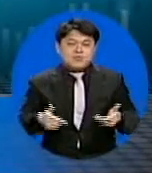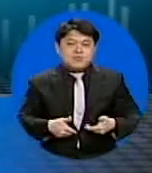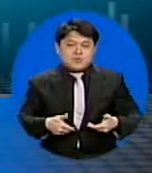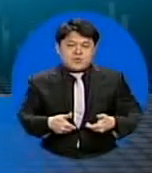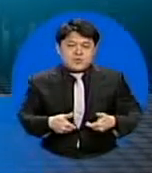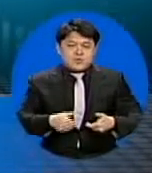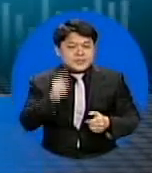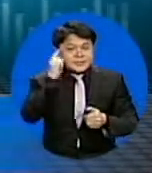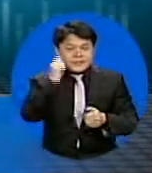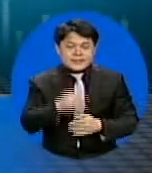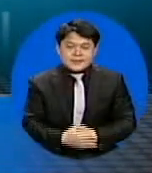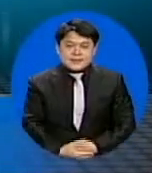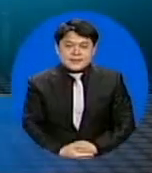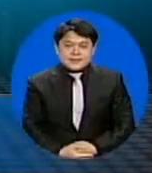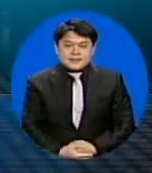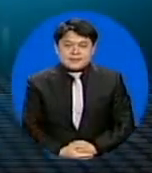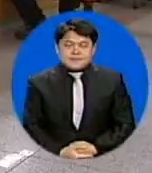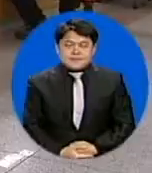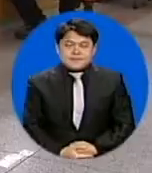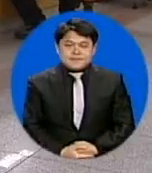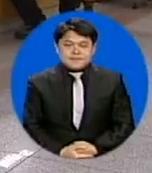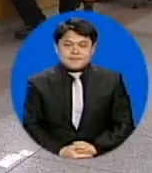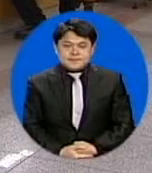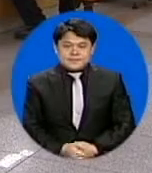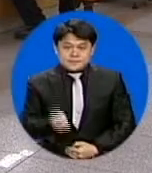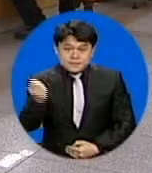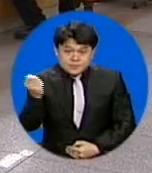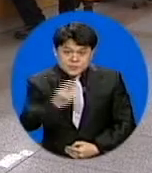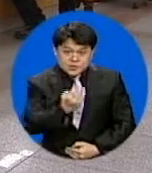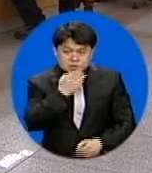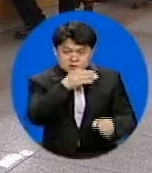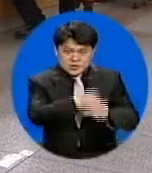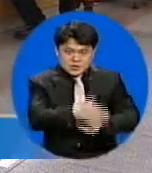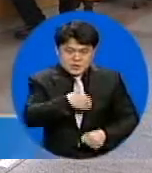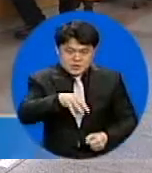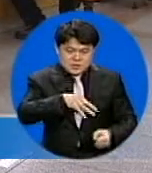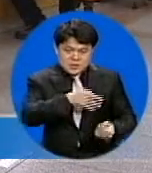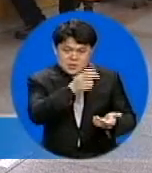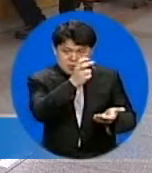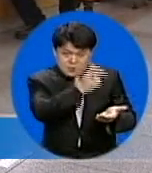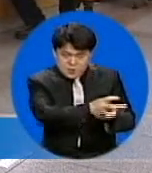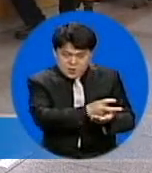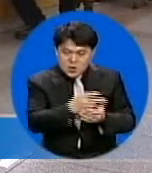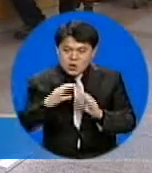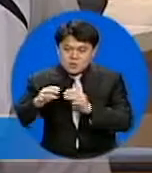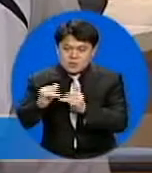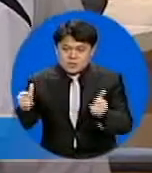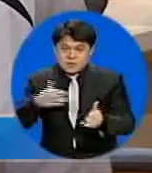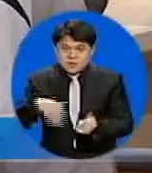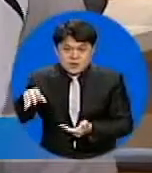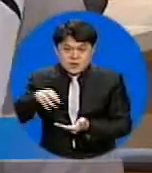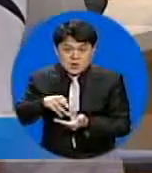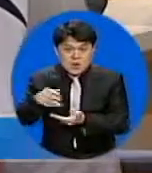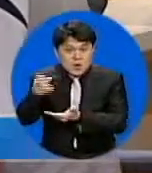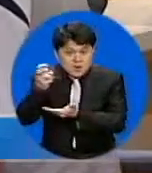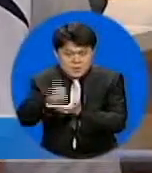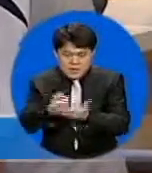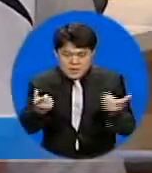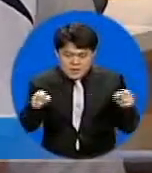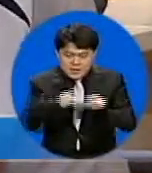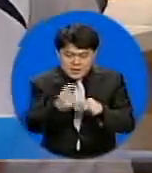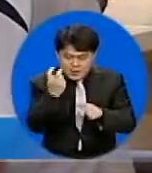본래의 취지를 달성할 수 있을 것 같습니다. 더욱이 서울형 기초보장제도와 국민기초생활보장제도를 함께